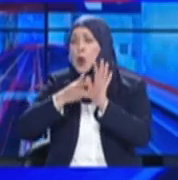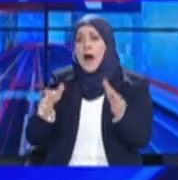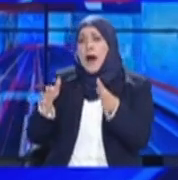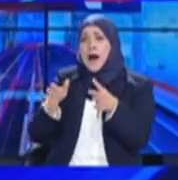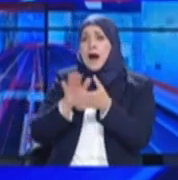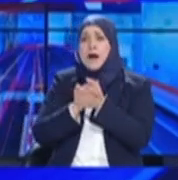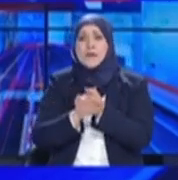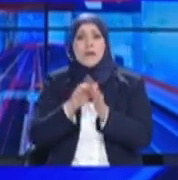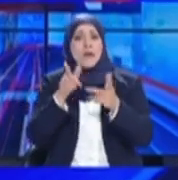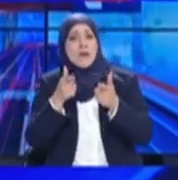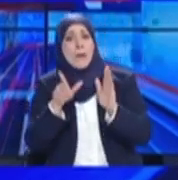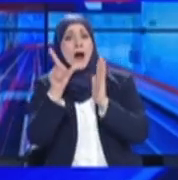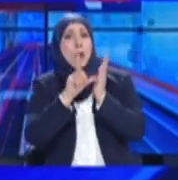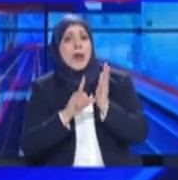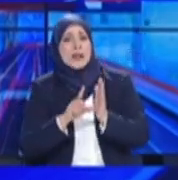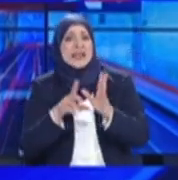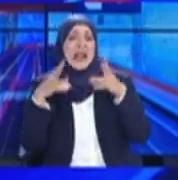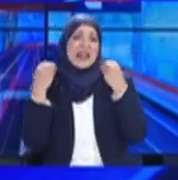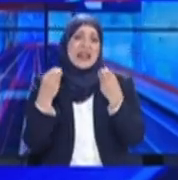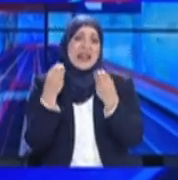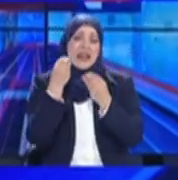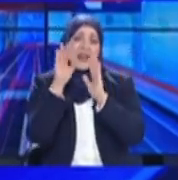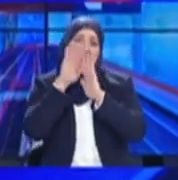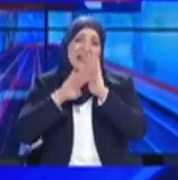الى حد الان كما تعرفون